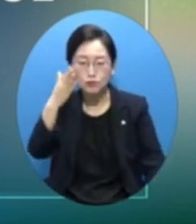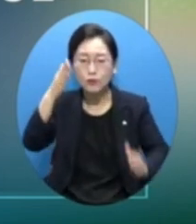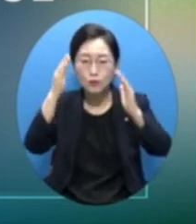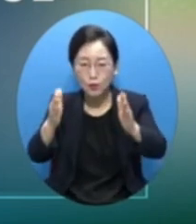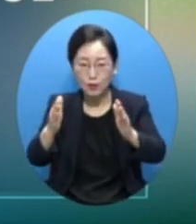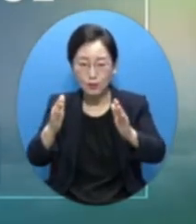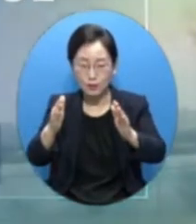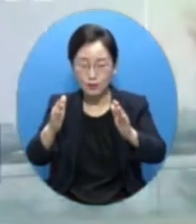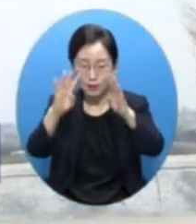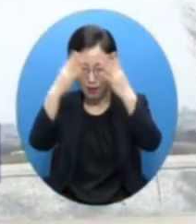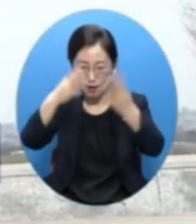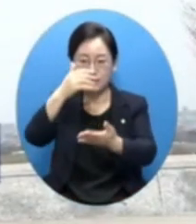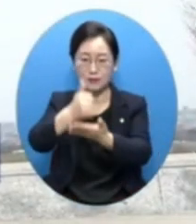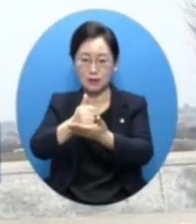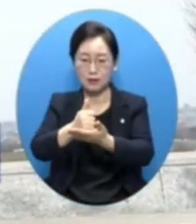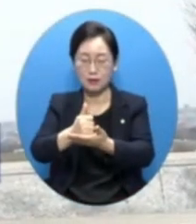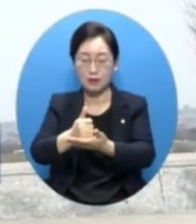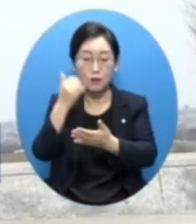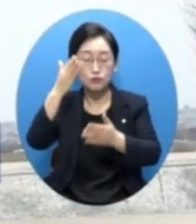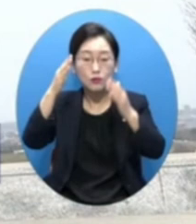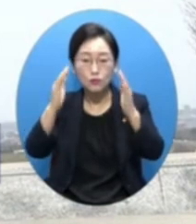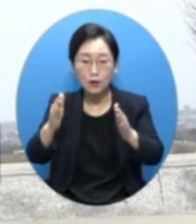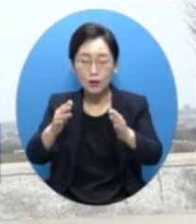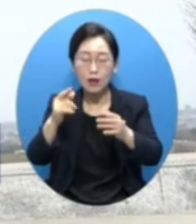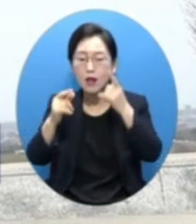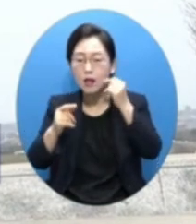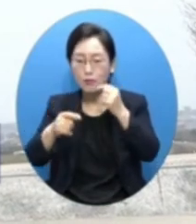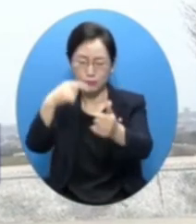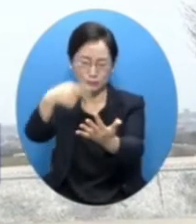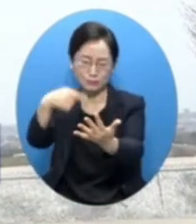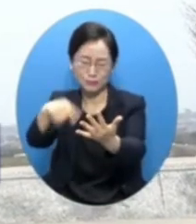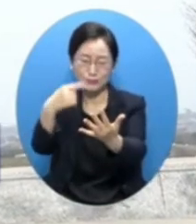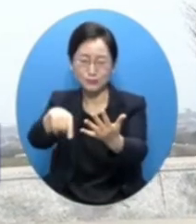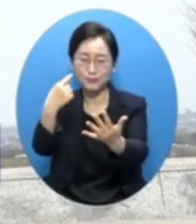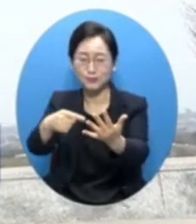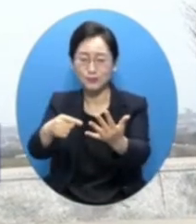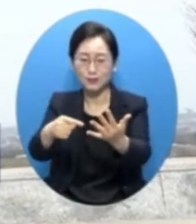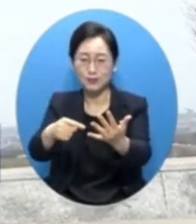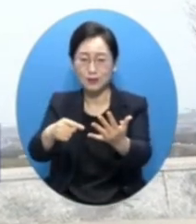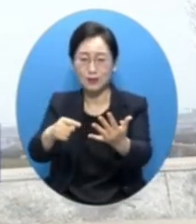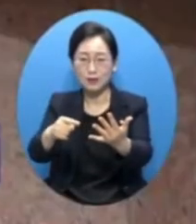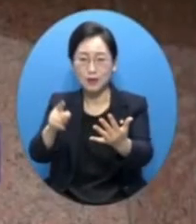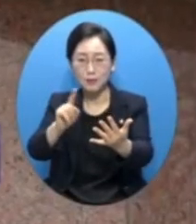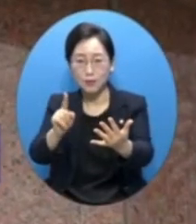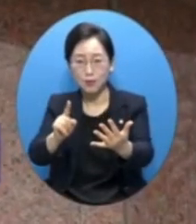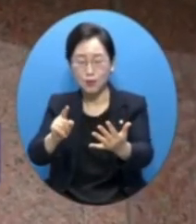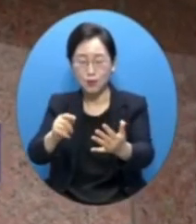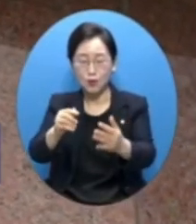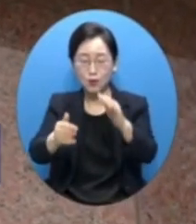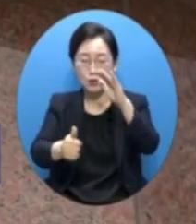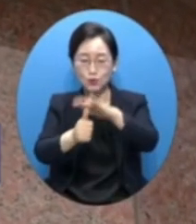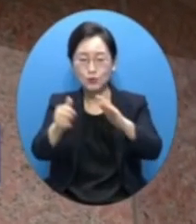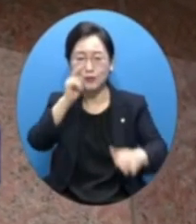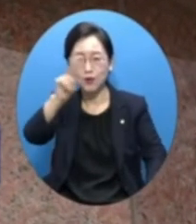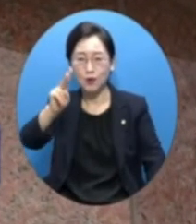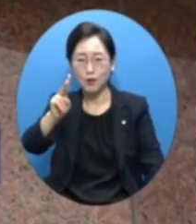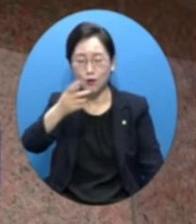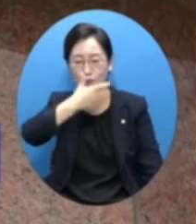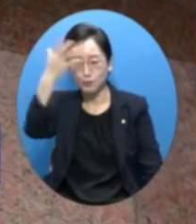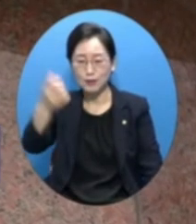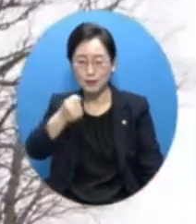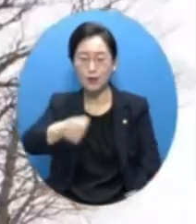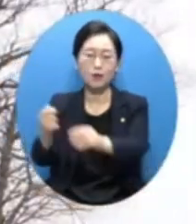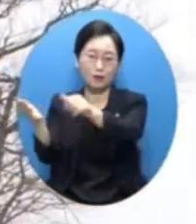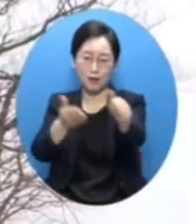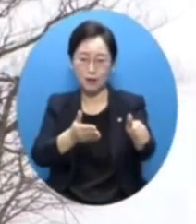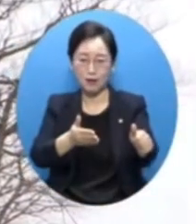역사를 바꿔놓았습니다. 이분이 그들에게 전한 소년여 야망을 가져라 Boys, be ambitious.